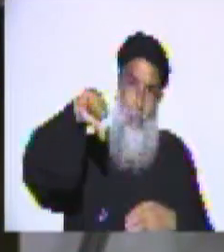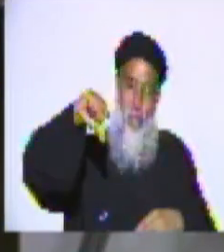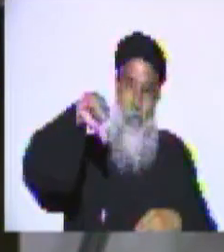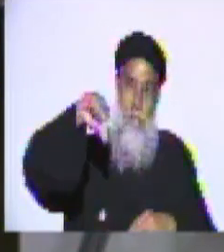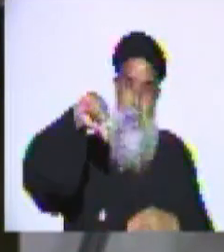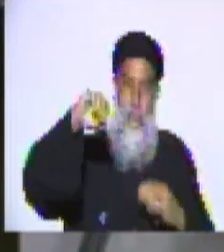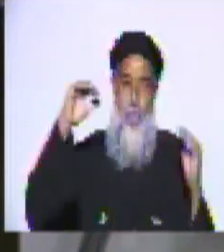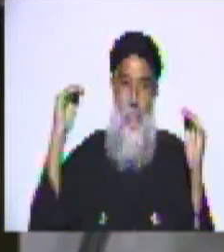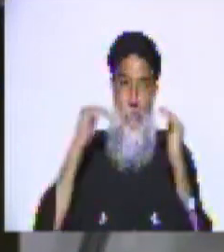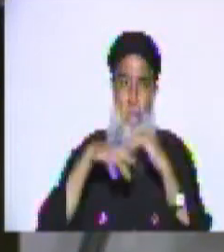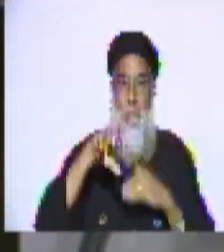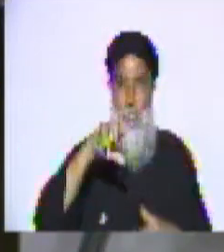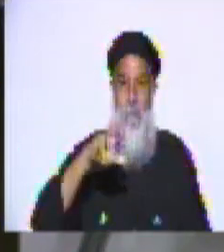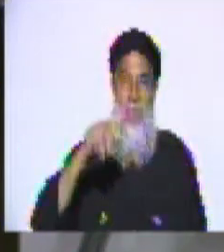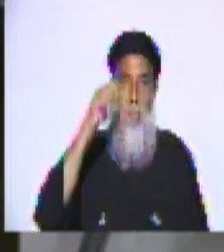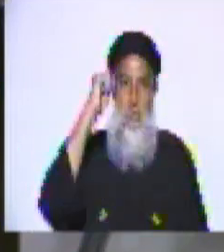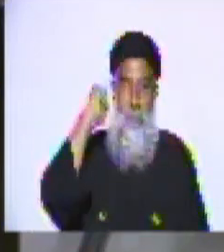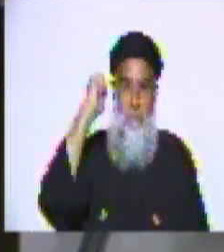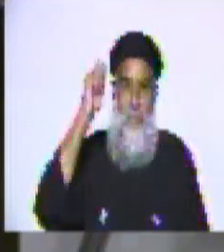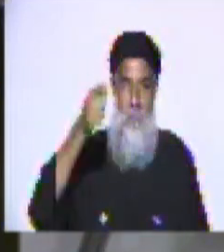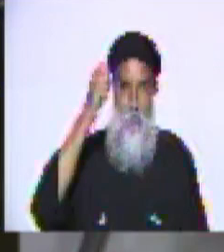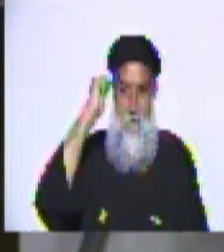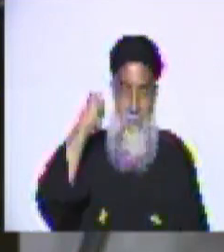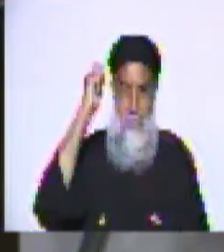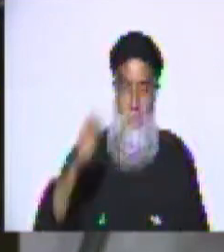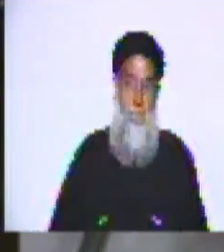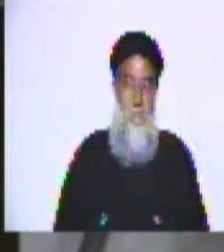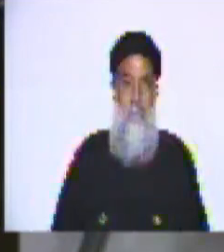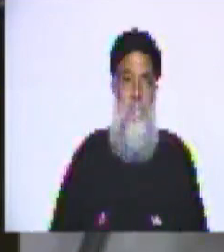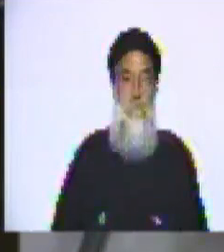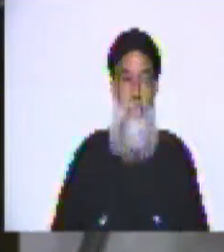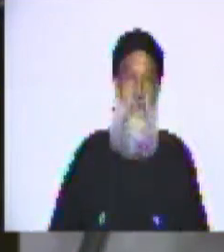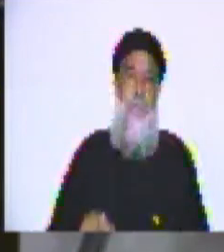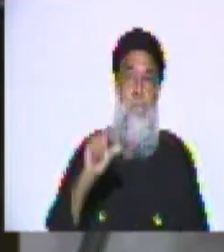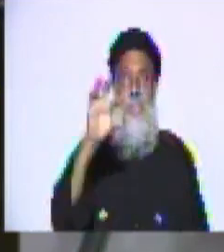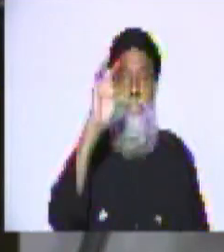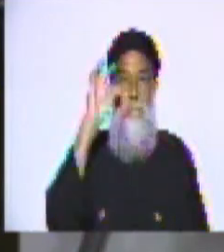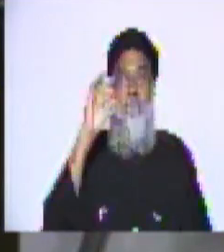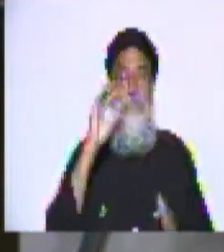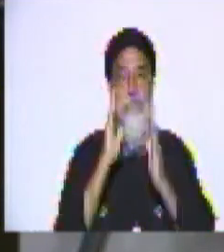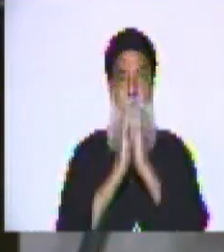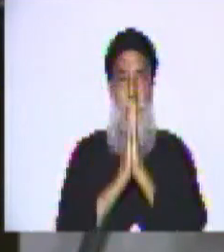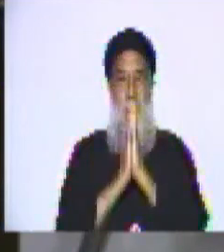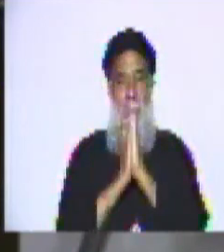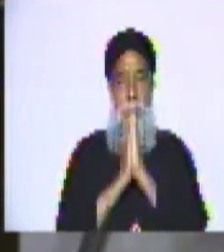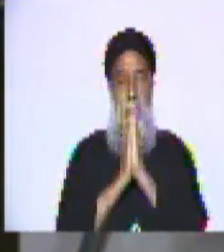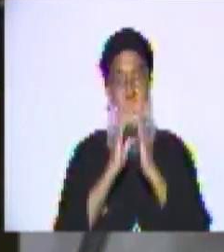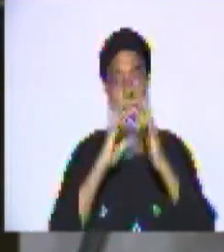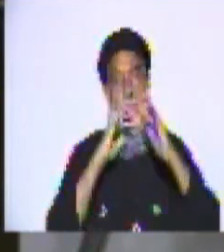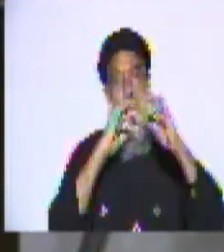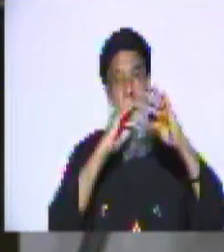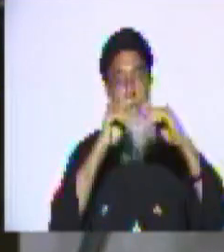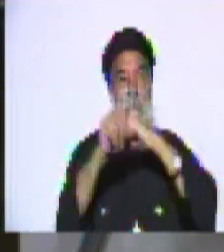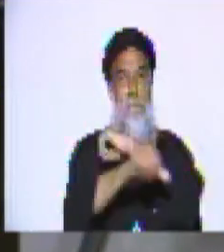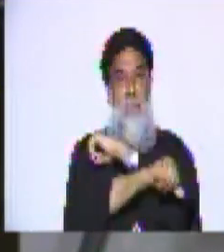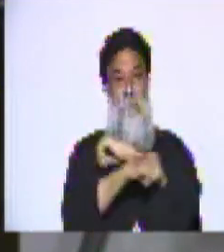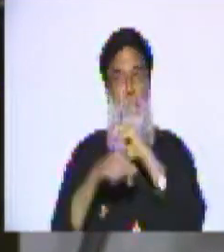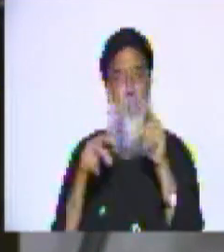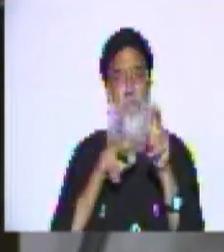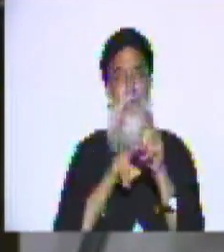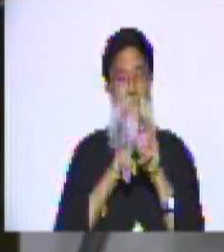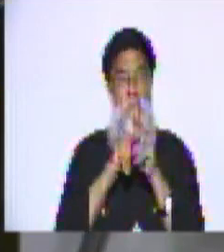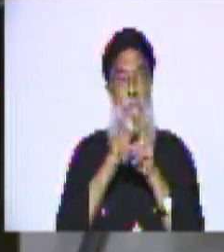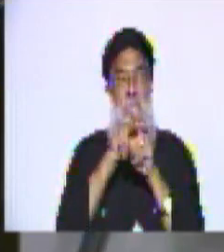من يوم أحد الشعانين. نعم. فده جزء من صلاة البسخة، فلازم يبقى